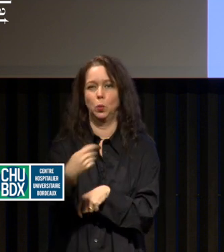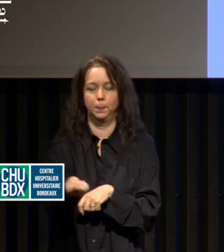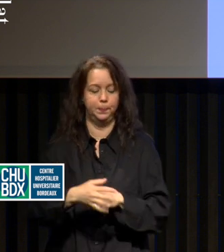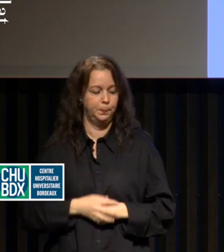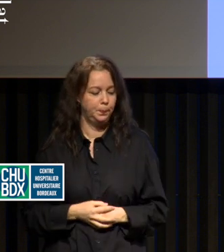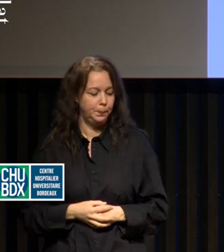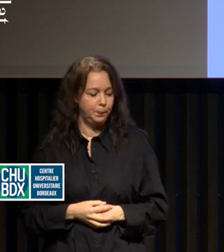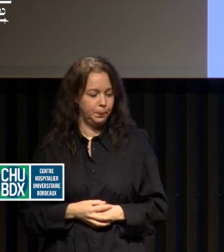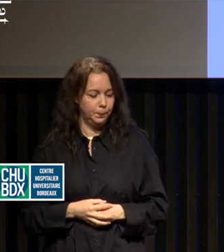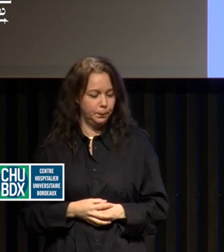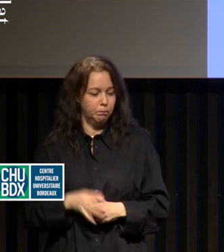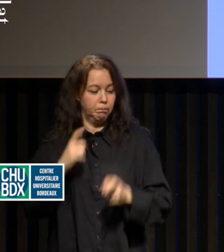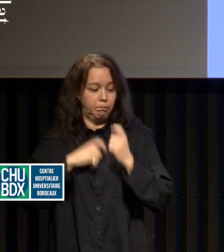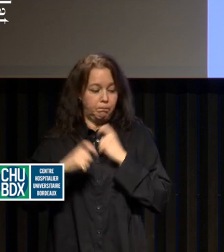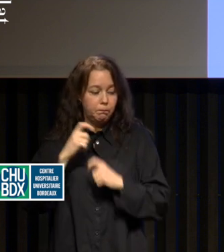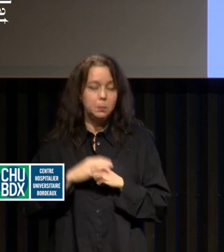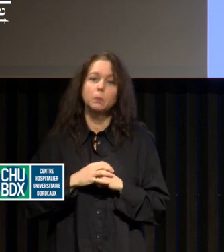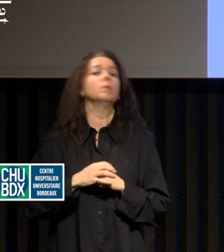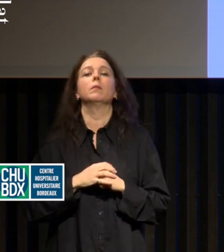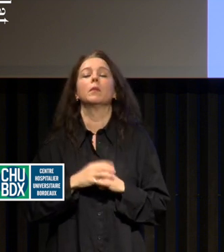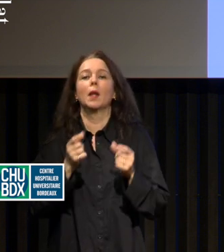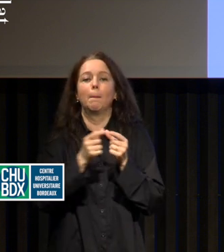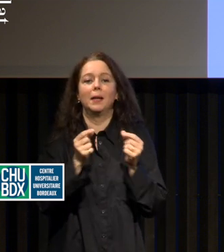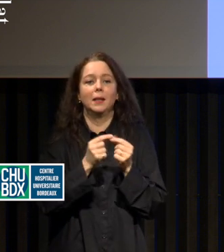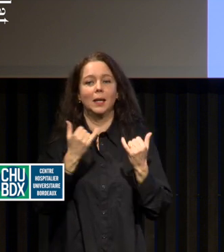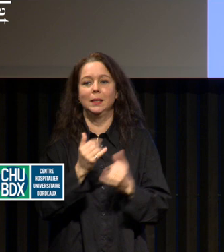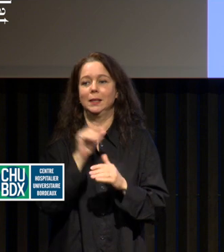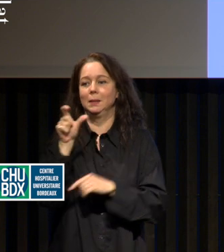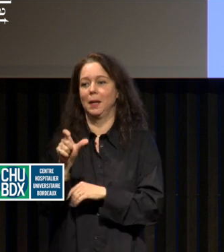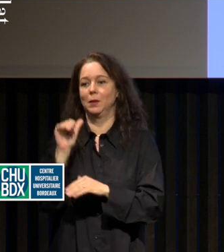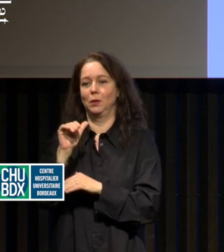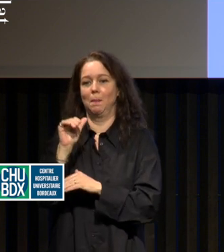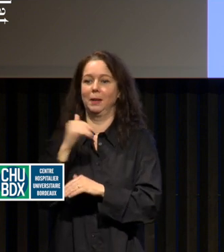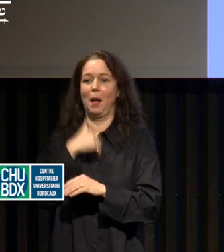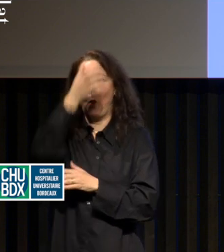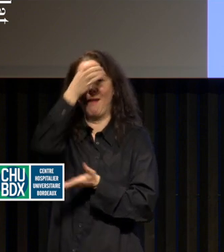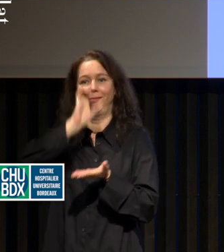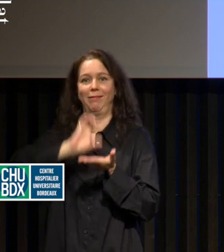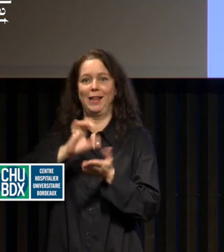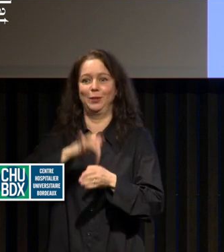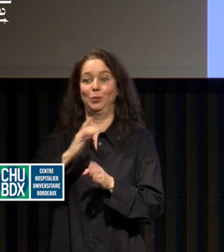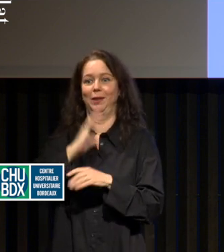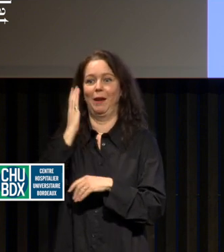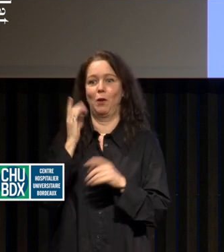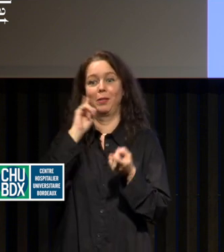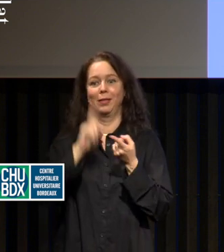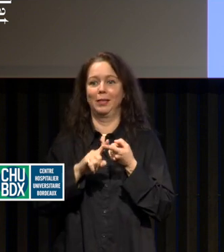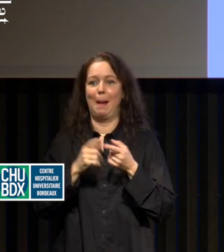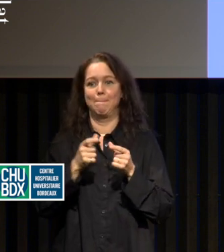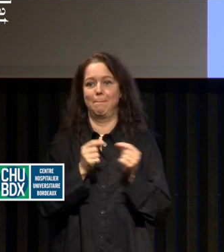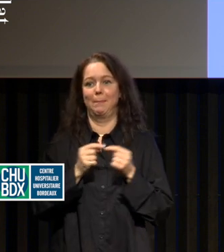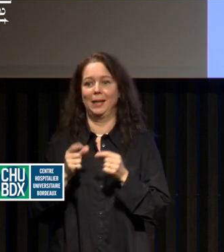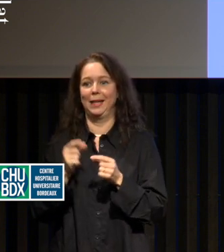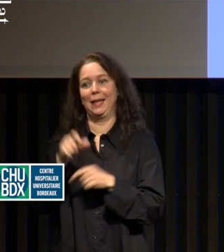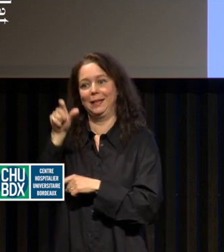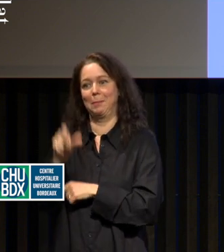Alors, si on en revient aux bactéries, et j'ai dans la pièce mon maître, le professeur Maigrot, chez qui j'ai fait ma thèse de bactériologie il y a longtemps,